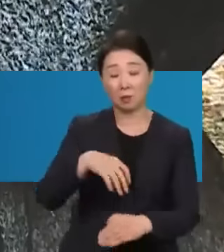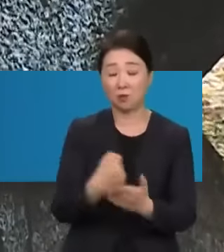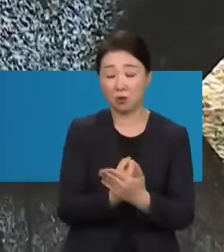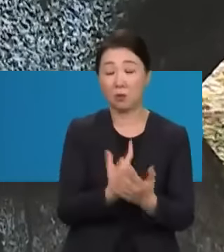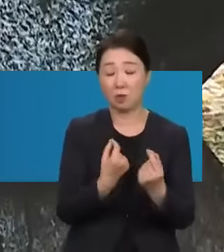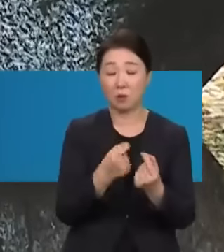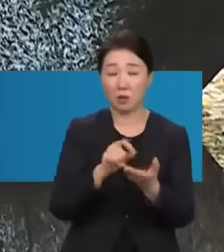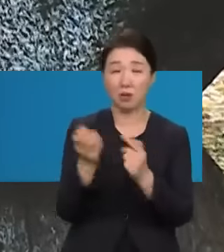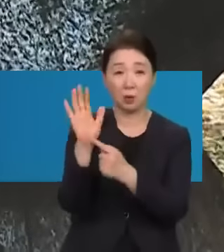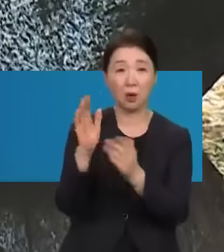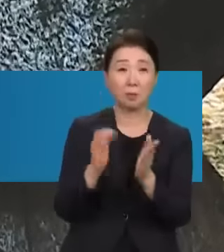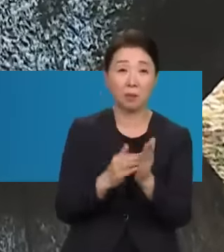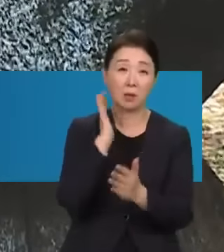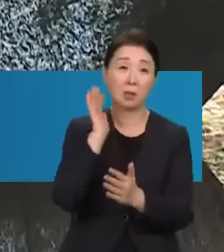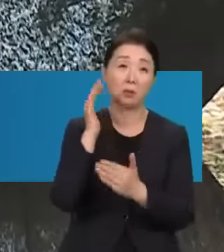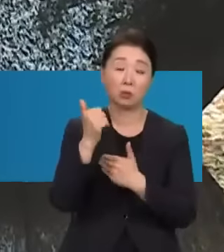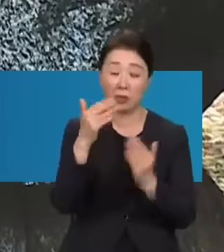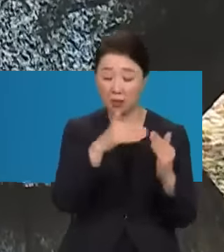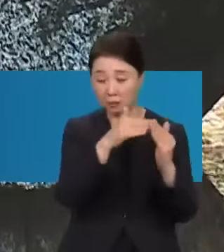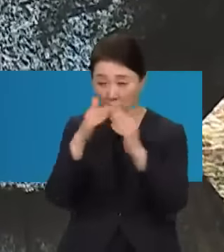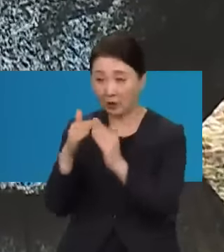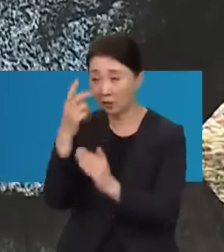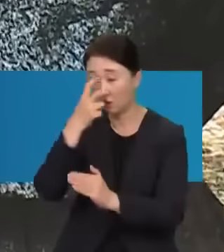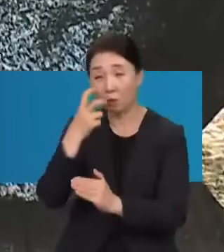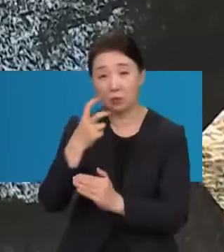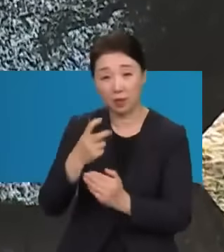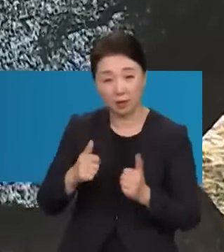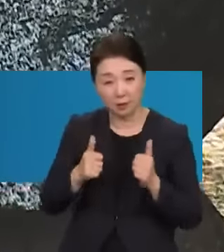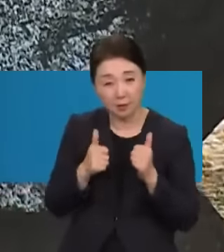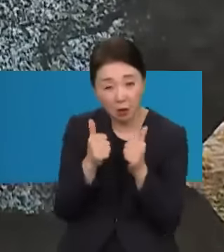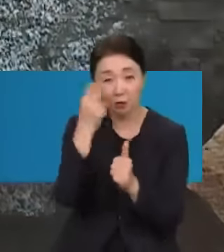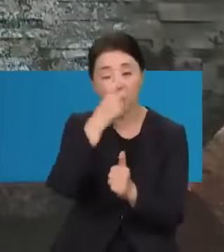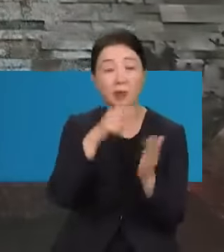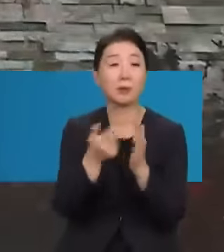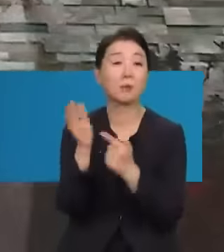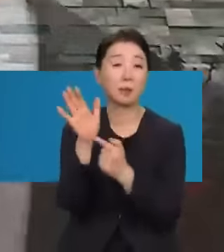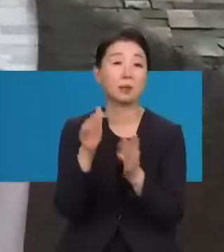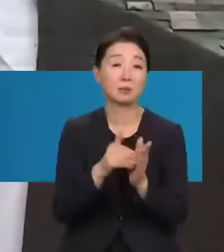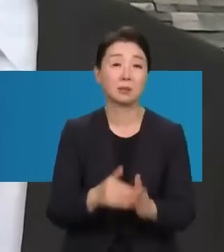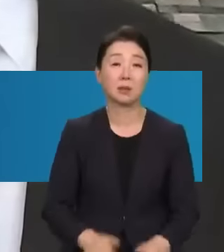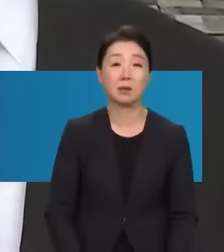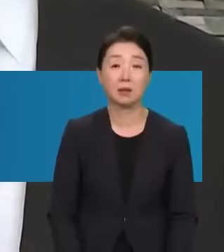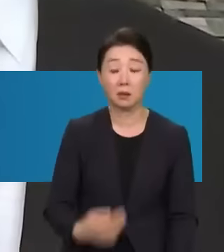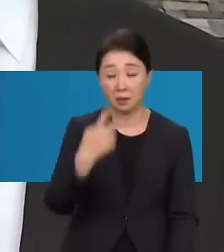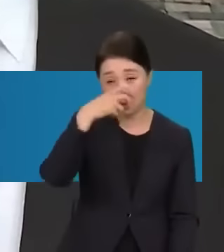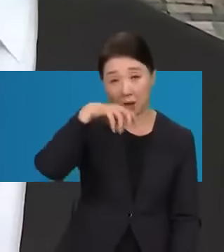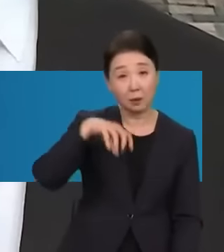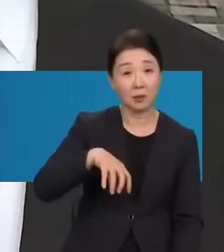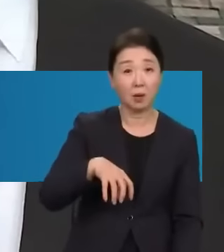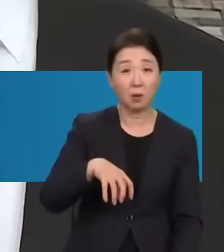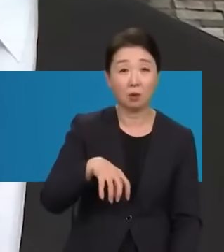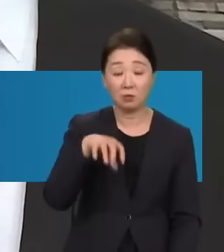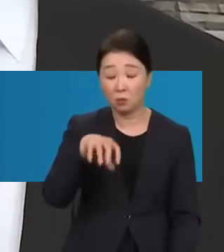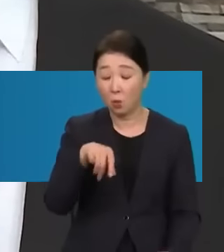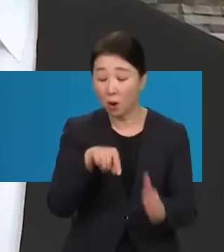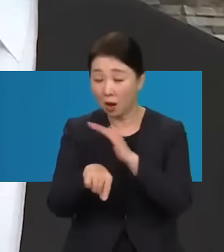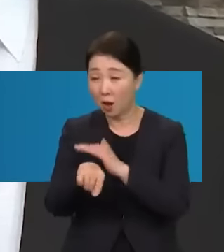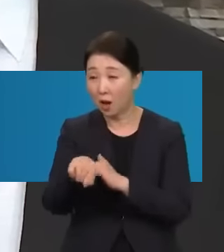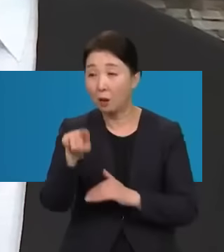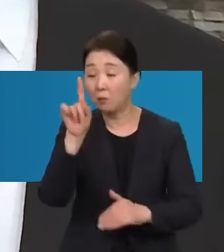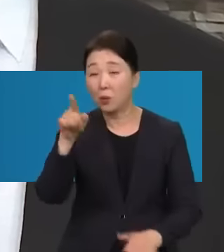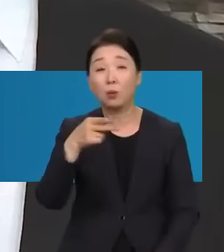기자회견을 열고 대통령실 관저 이전 감사가 충실히 조사됐다고 반박했습니다. 하지만 감사원은 현장 조사를 한